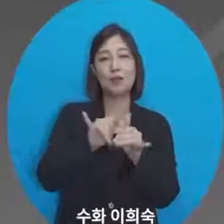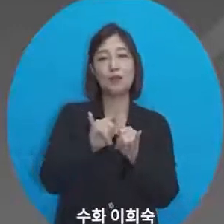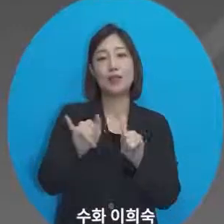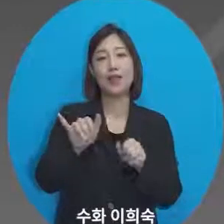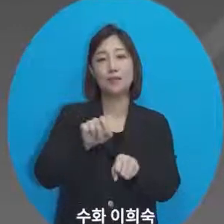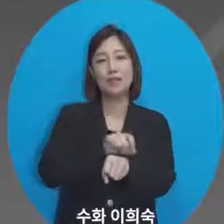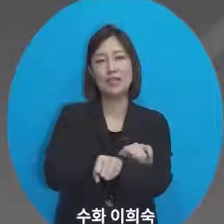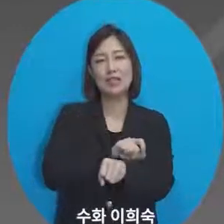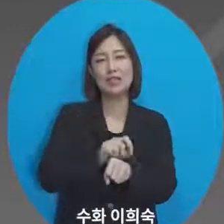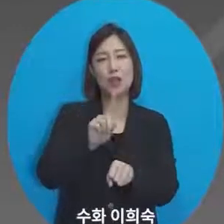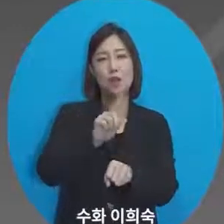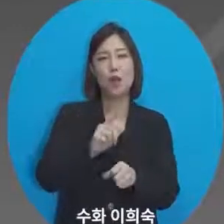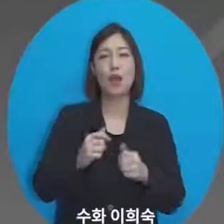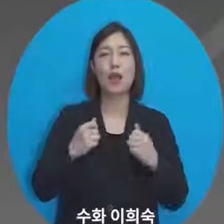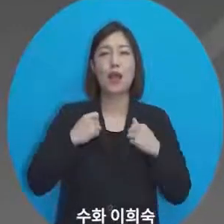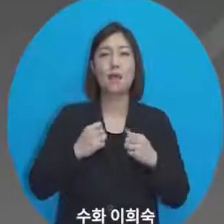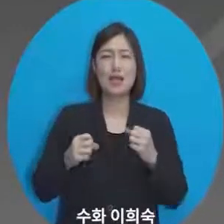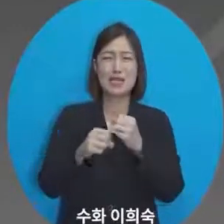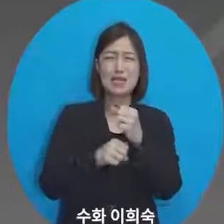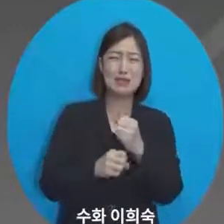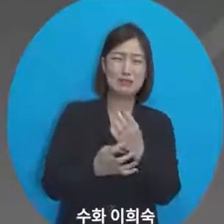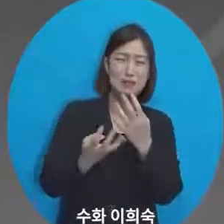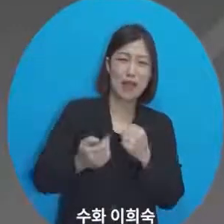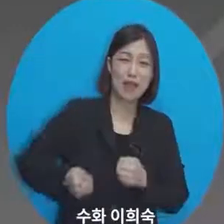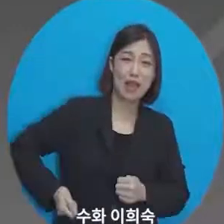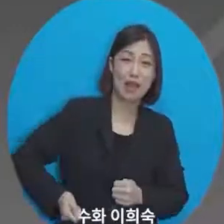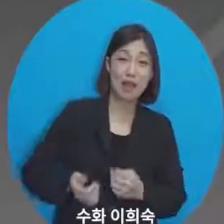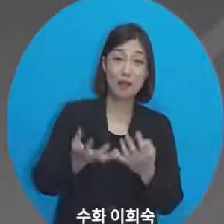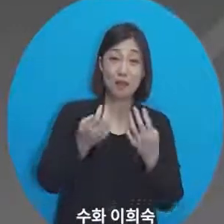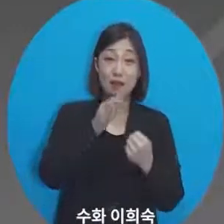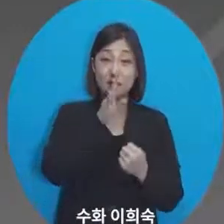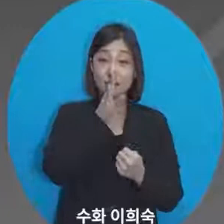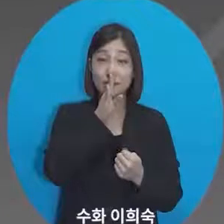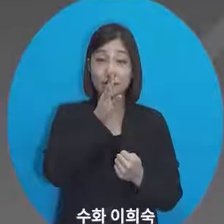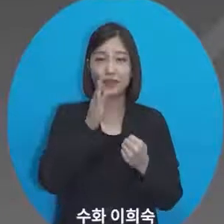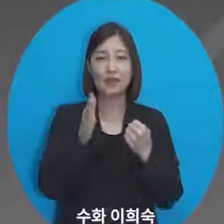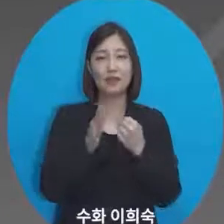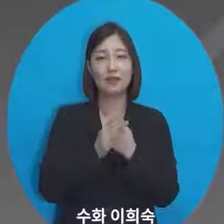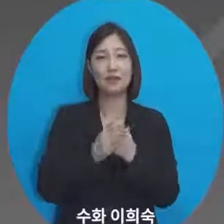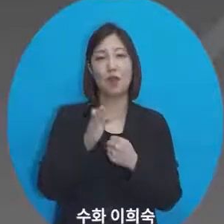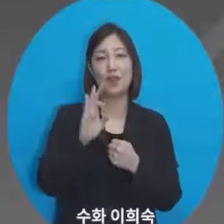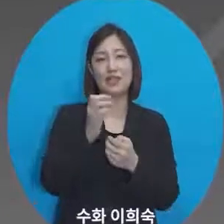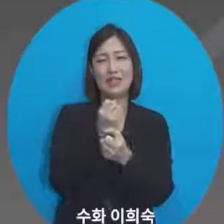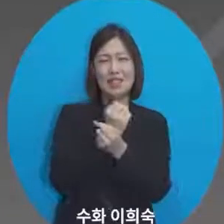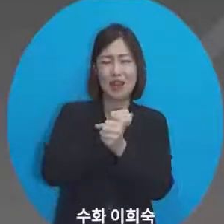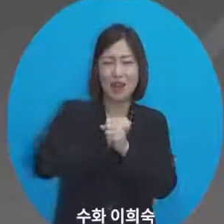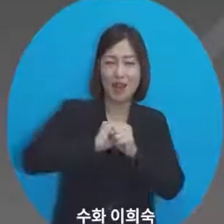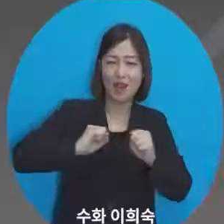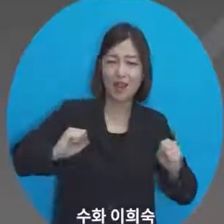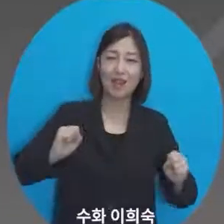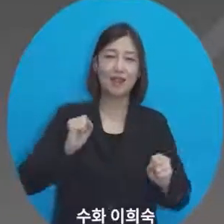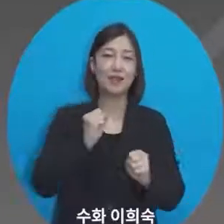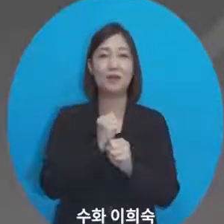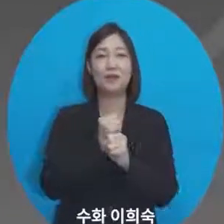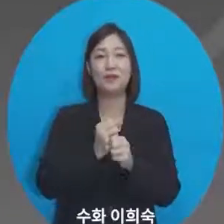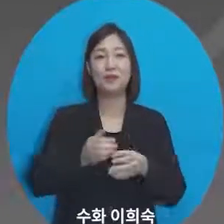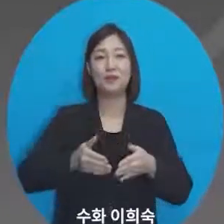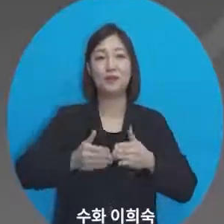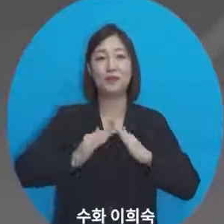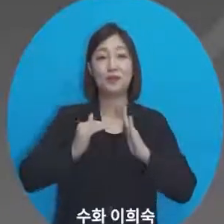카트 이용객들이 많습니다. 그래서 그 카트도 내부에 들어갈 수 있는 넓은 화장실로 계획을 하였다라는